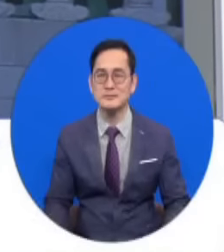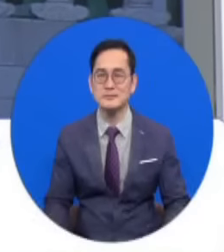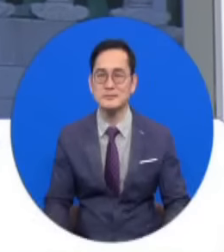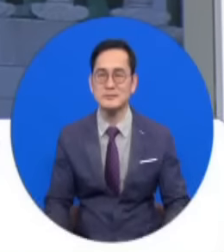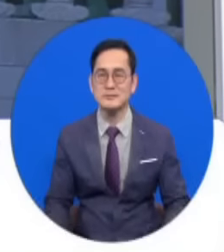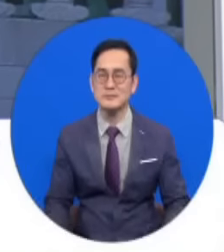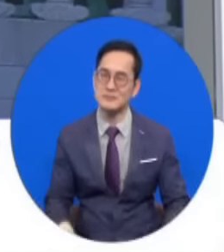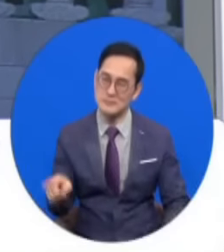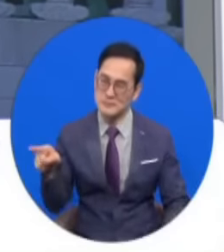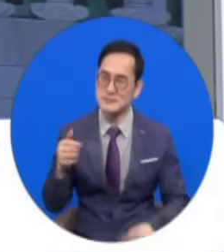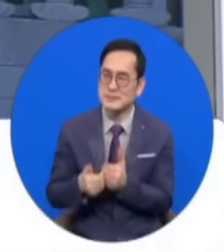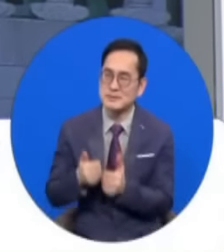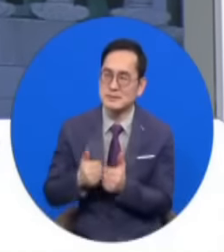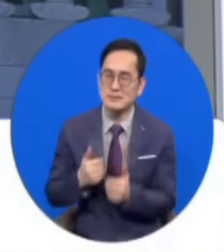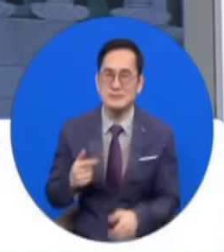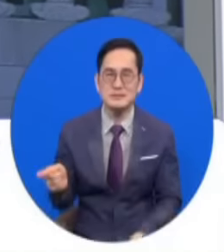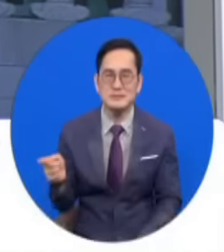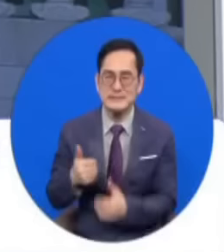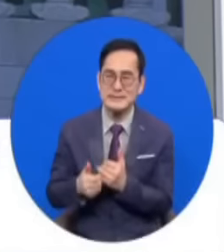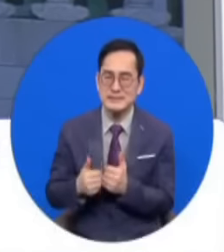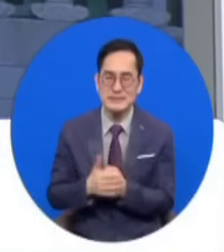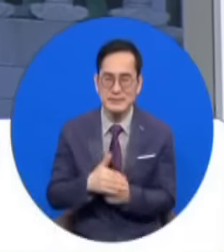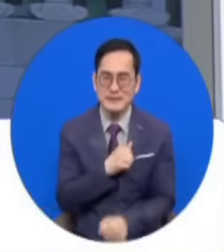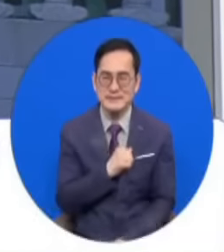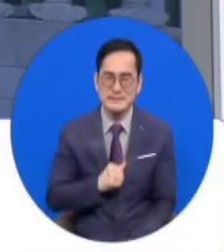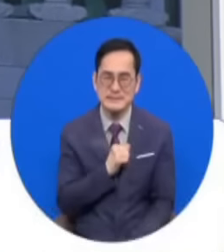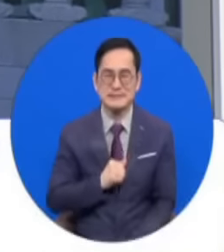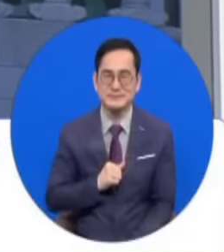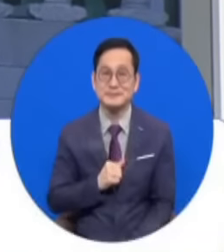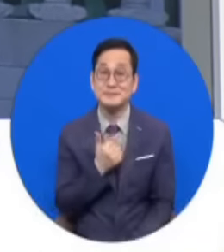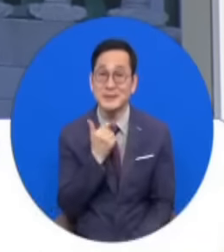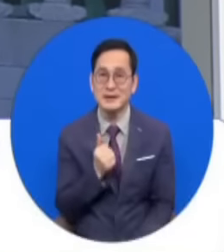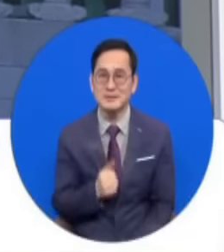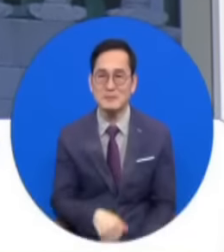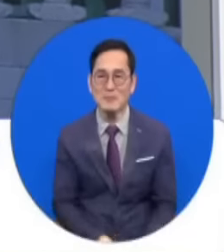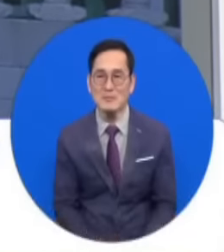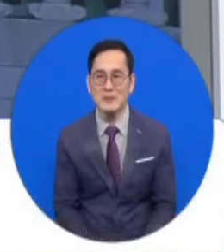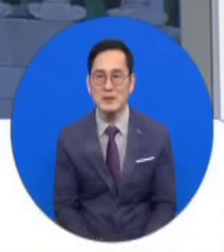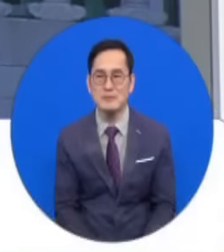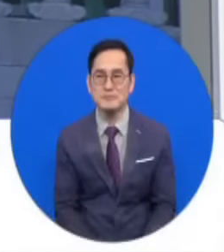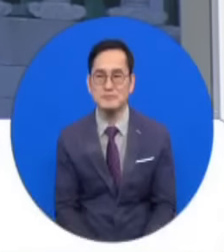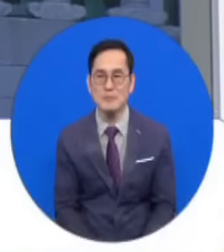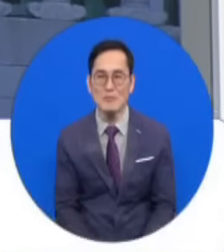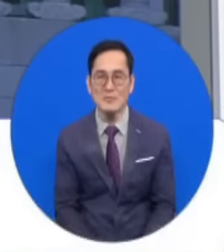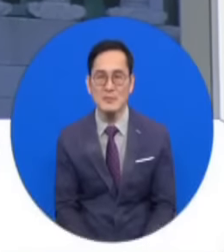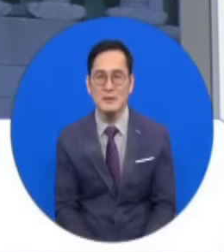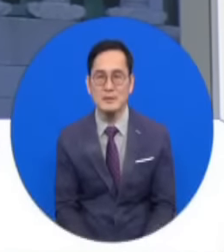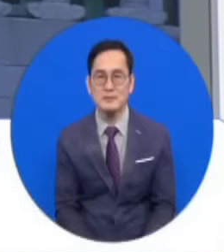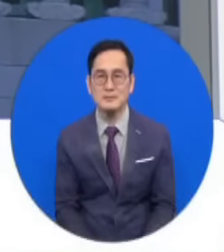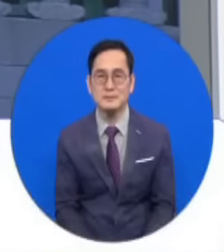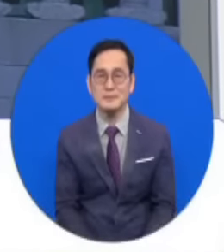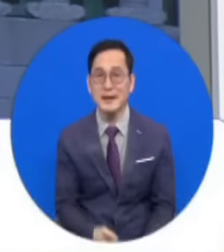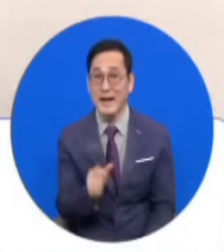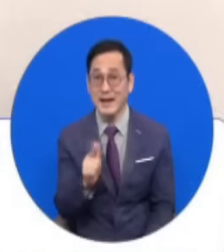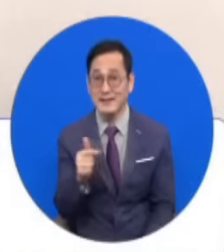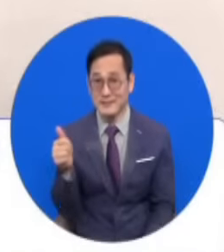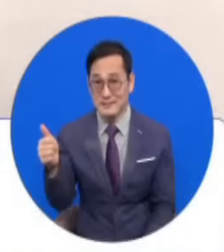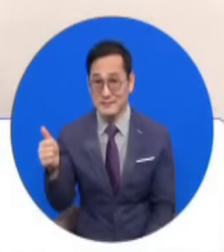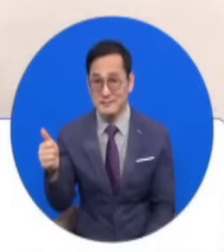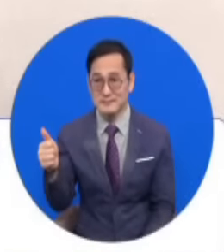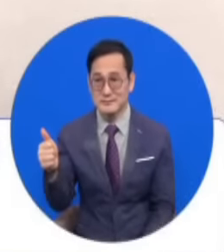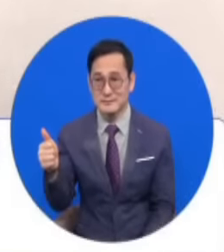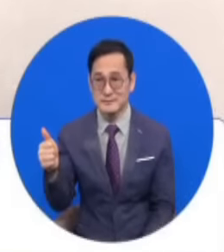주장했습니다. 그래서 아마 참은 게 많다. 기억이 안 좋다라는 얘기까지 한 것 같습니다. 조기훈 변호사님 어떻게 들으셨습니까? 한동훈 위원장을 가까이에서